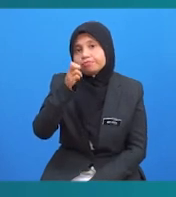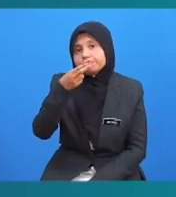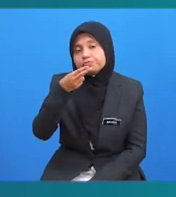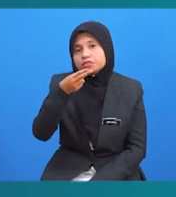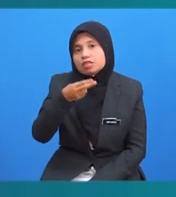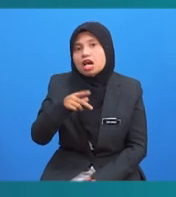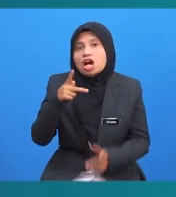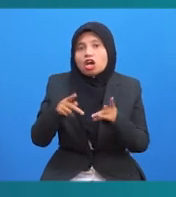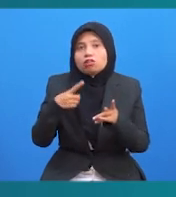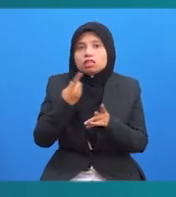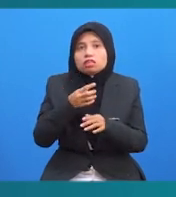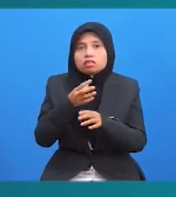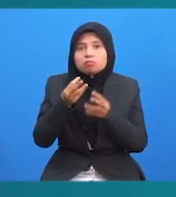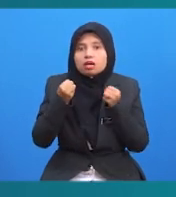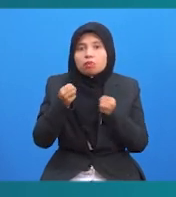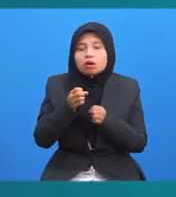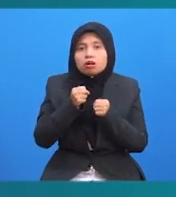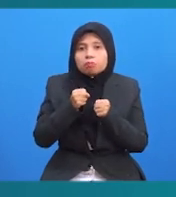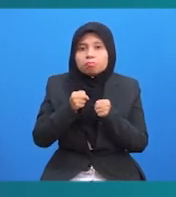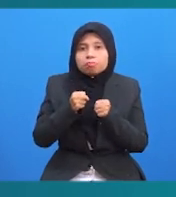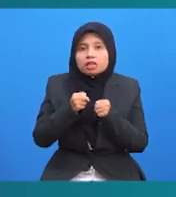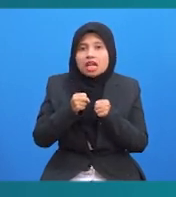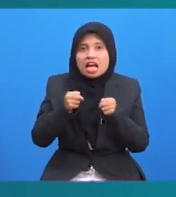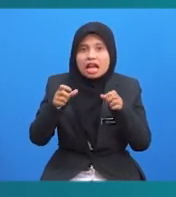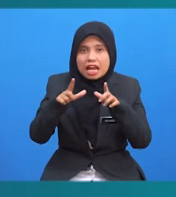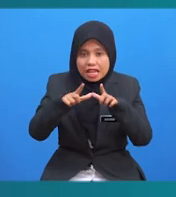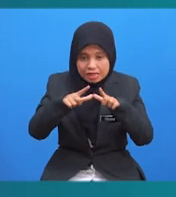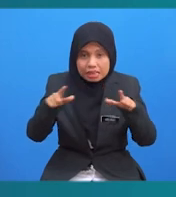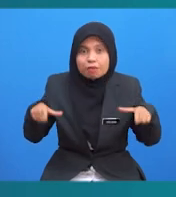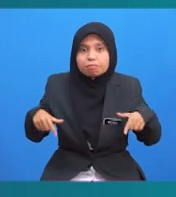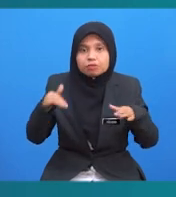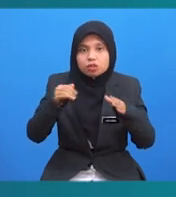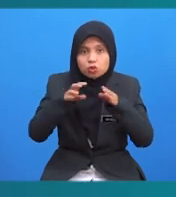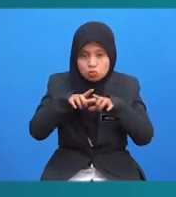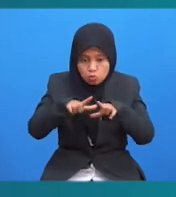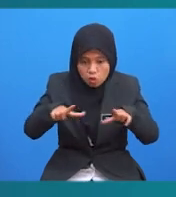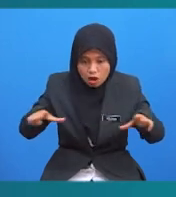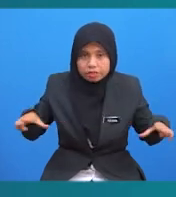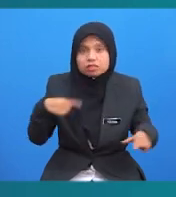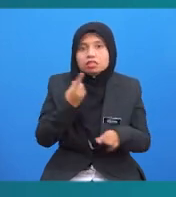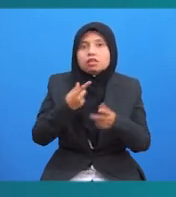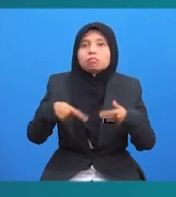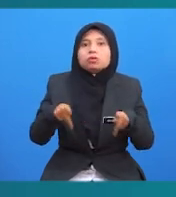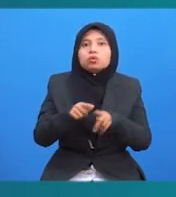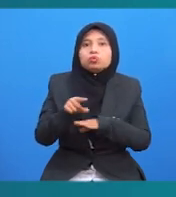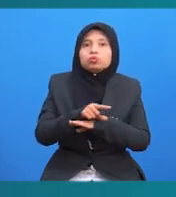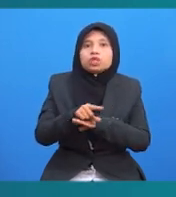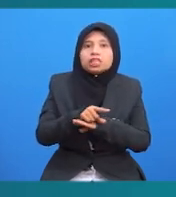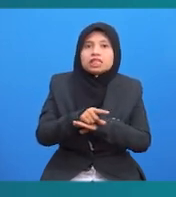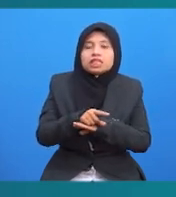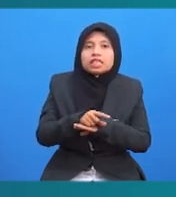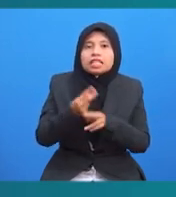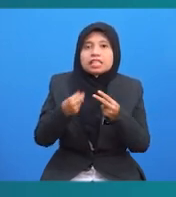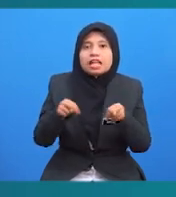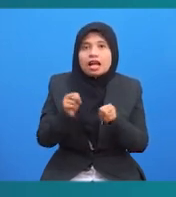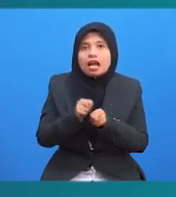Jika kita ingin mengambil gambar landscape yang luas yang tidak memerlukan kesan bokeh, kita perlulah menggunakan nilai aperture yang